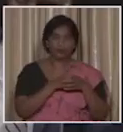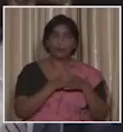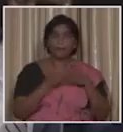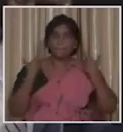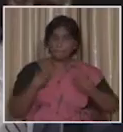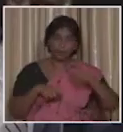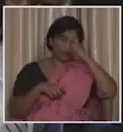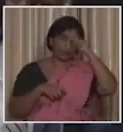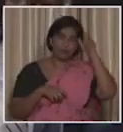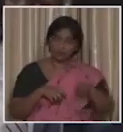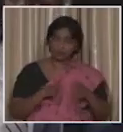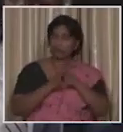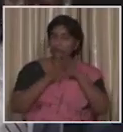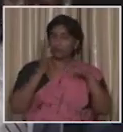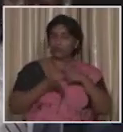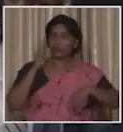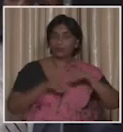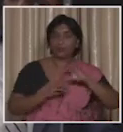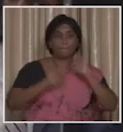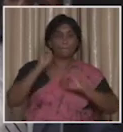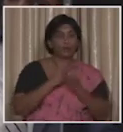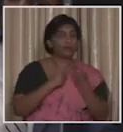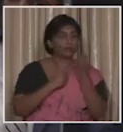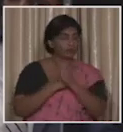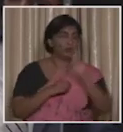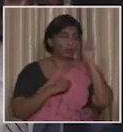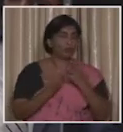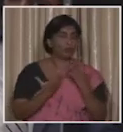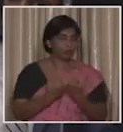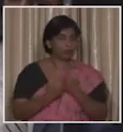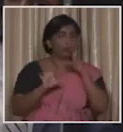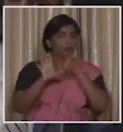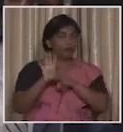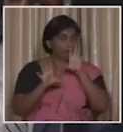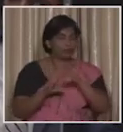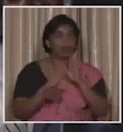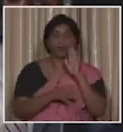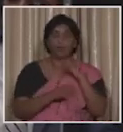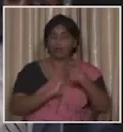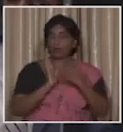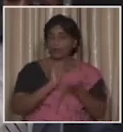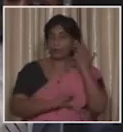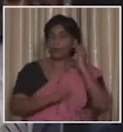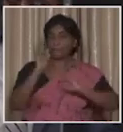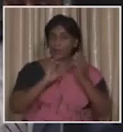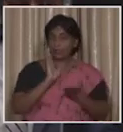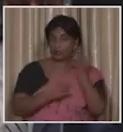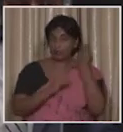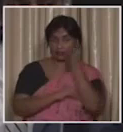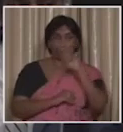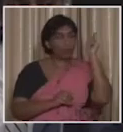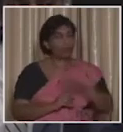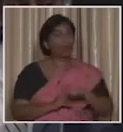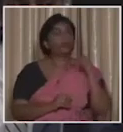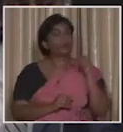මහින්ද රාජපක්ෂ ජනාධිපතිතුමාට වැඩිම ඡන්ද ප්‍රතිශතය ලබා දෙමින් ජයග්‍රහණය කළ ආසනයේ බවට ශ්‍රී ලංකාවේ වැඩිම ප්‍රතිශතය ලබා දෙමින් ජයග්‍රහණය